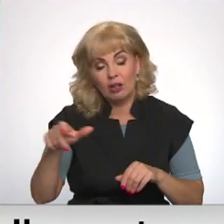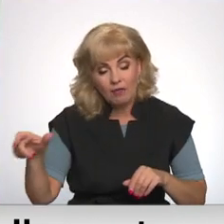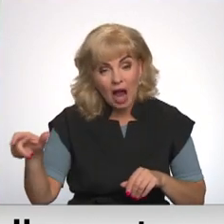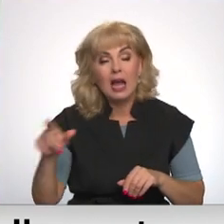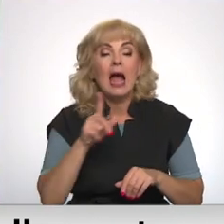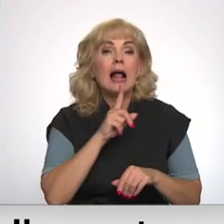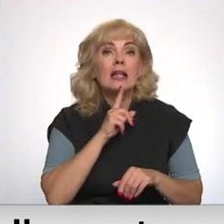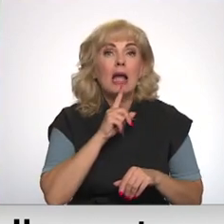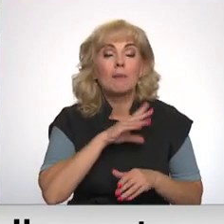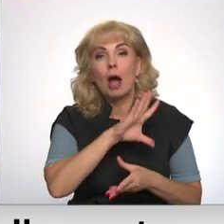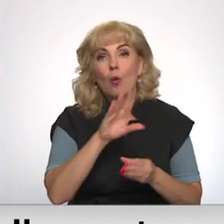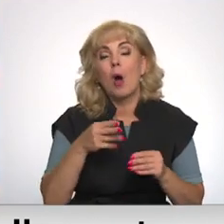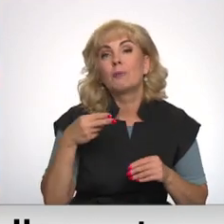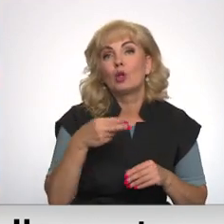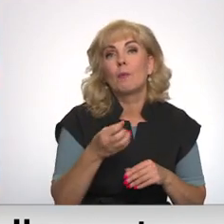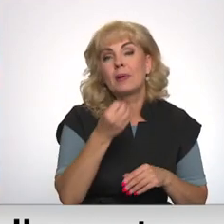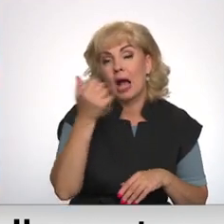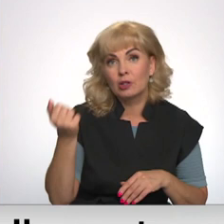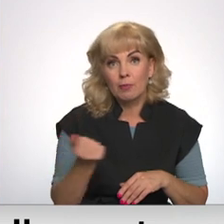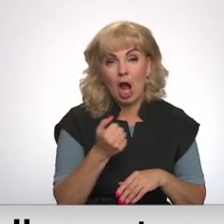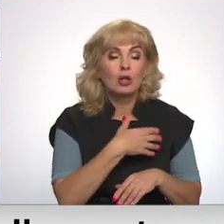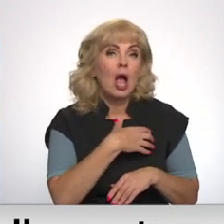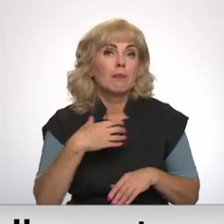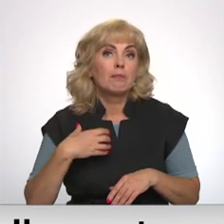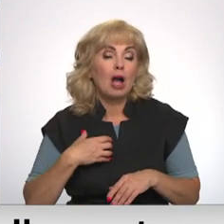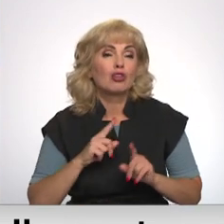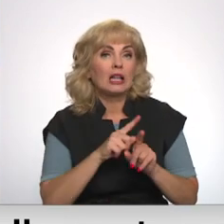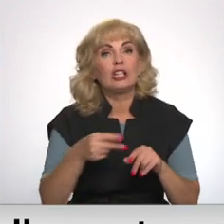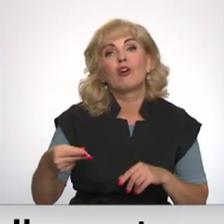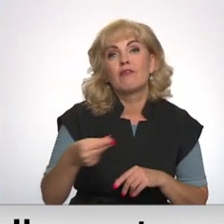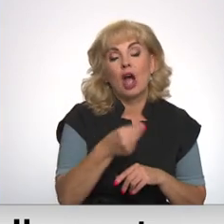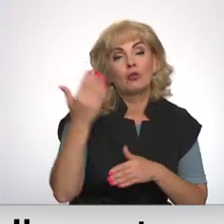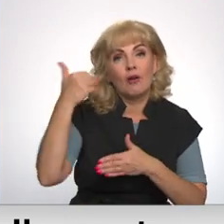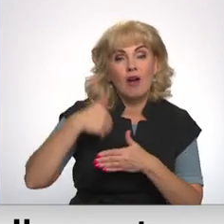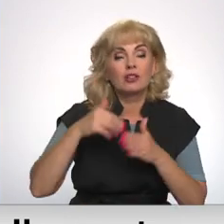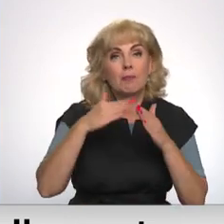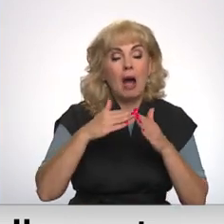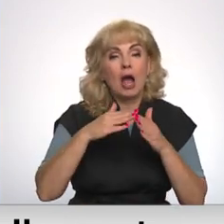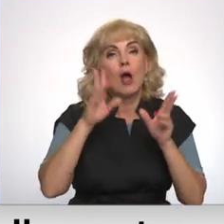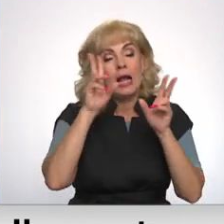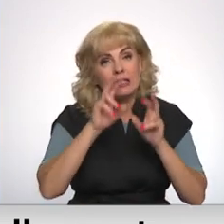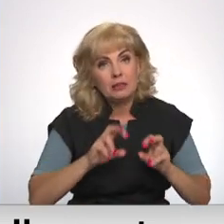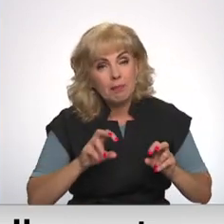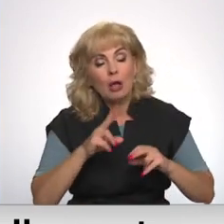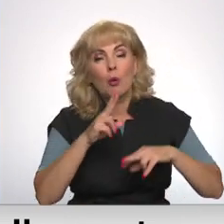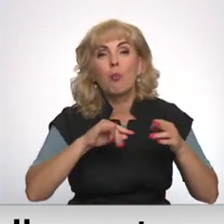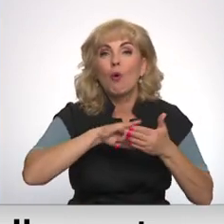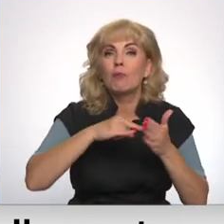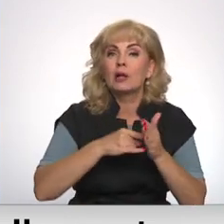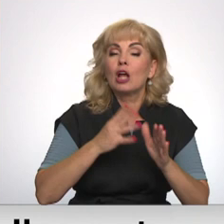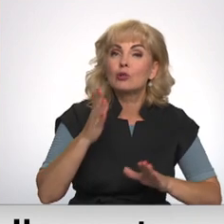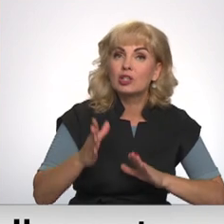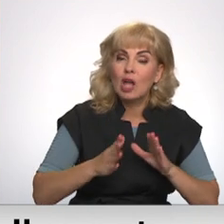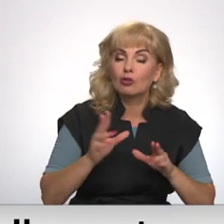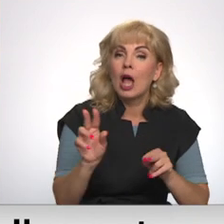ka Liepājā kopš 2015. Gada pašvaldība līdzfinansē vēsturisko ēku izpēti, būvprojektu sagatavošanu un